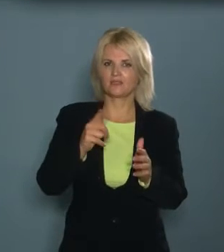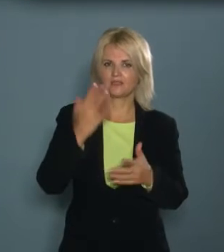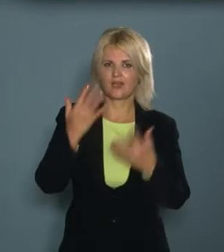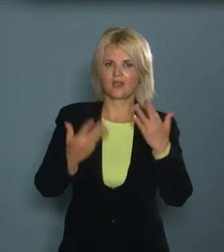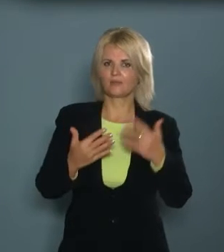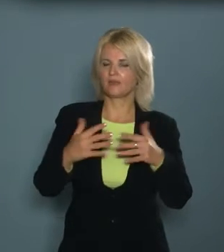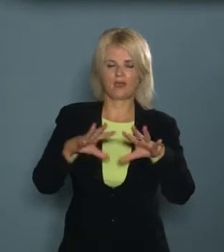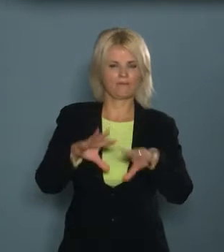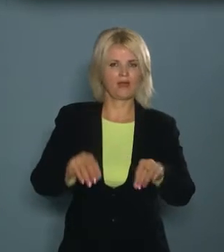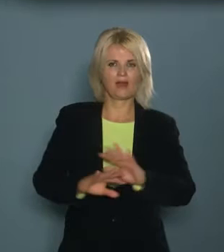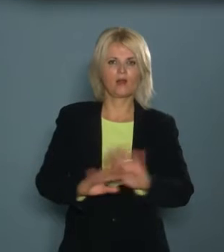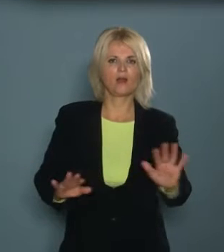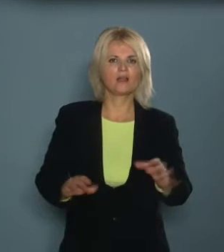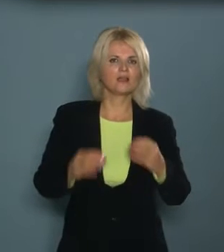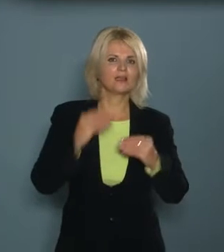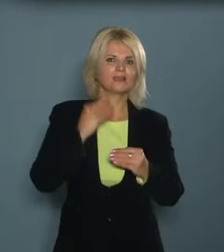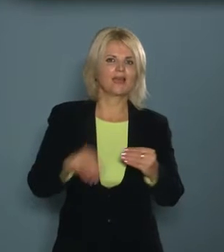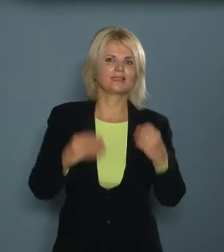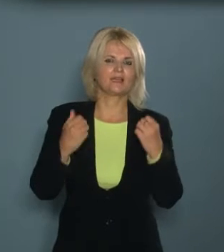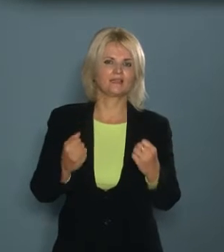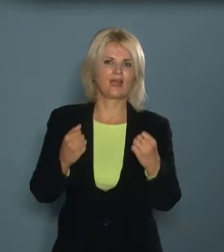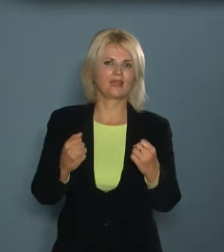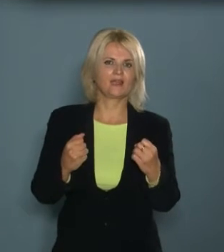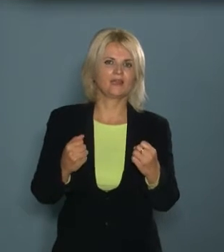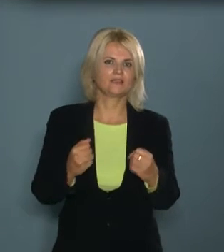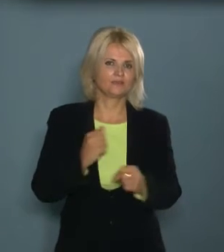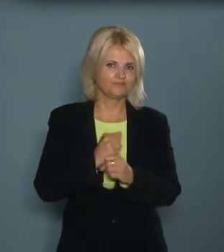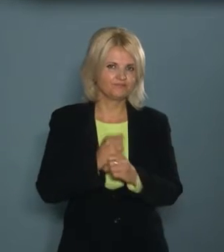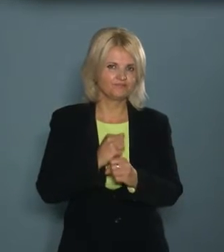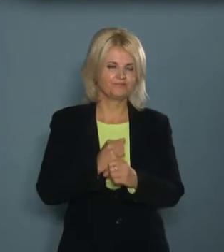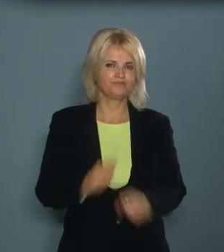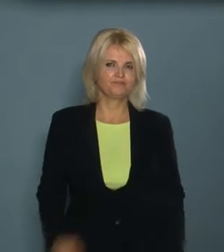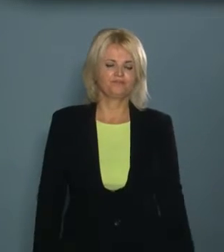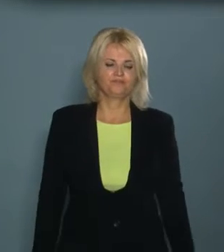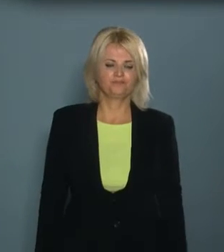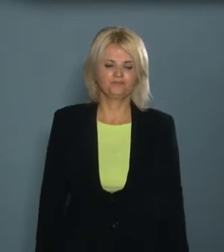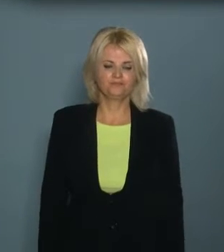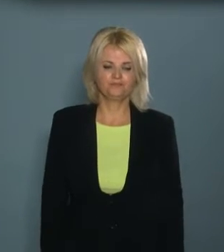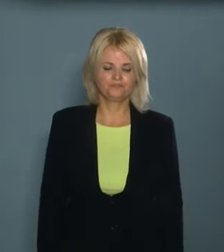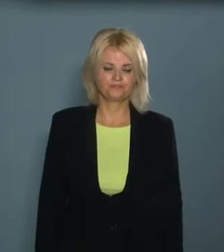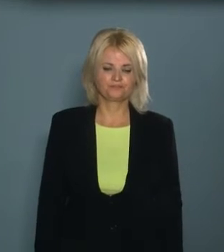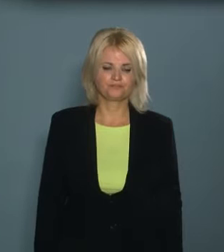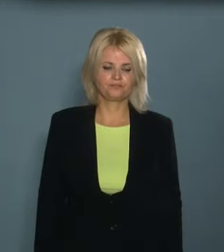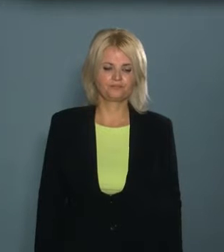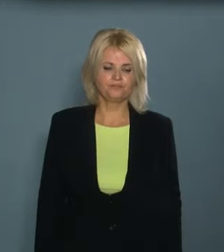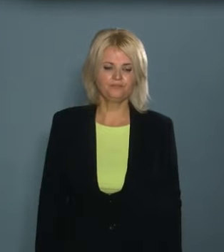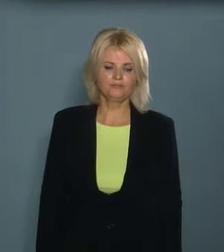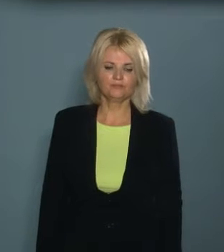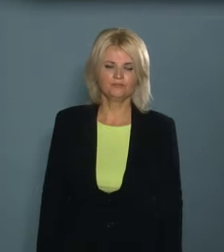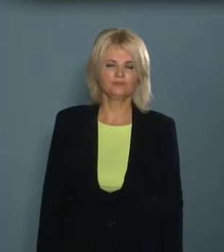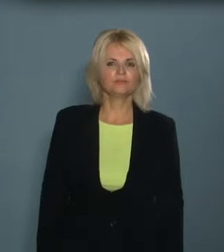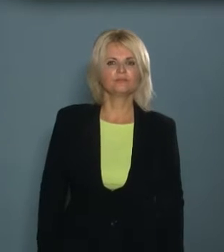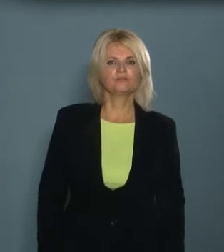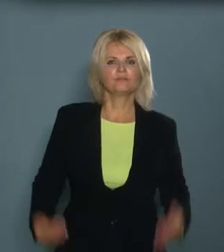nem nagyon vállalják be. Tehát ezért nagyon nehéz ezt így megcsinálni és kialakítani. De ettől függetlenül